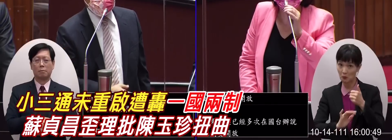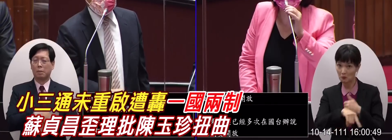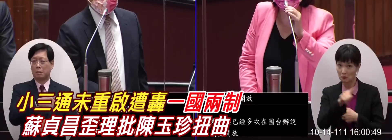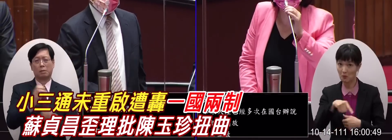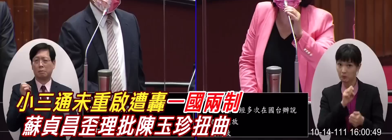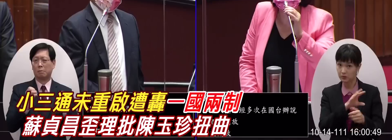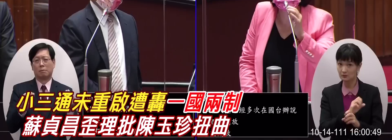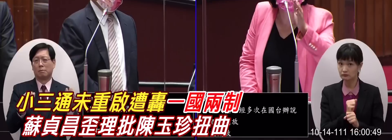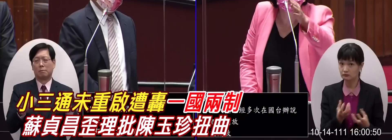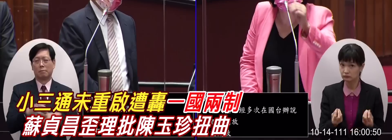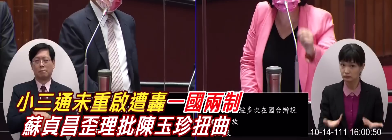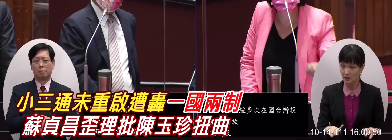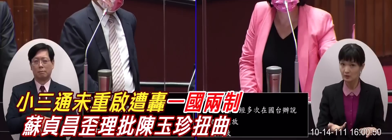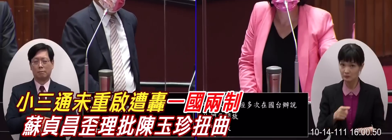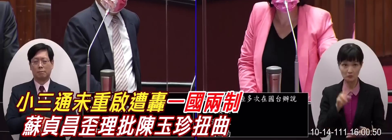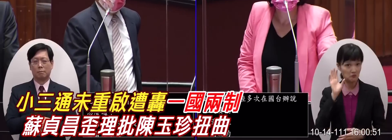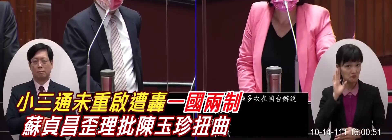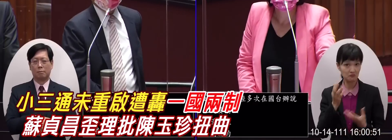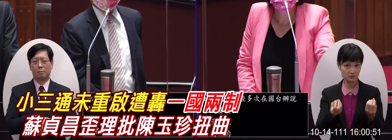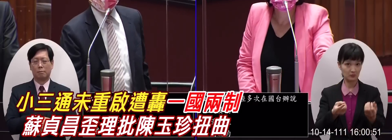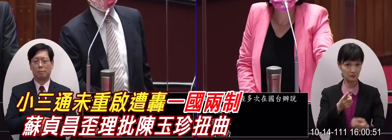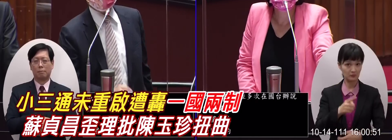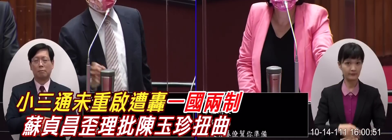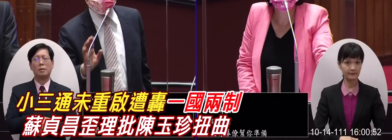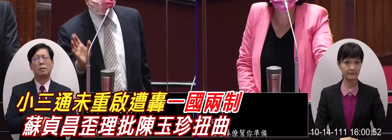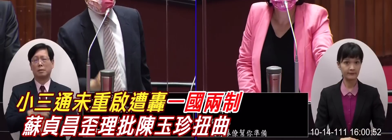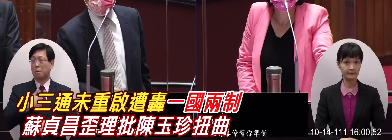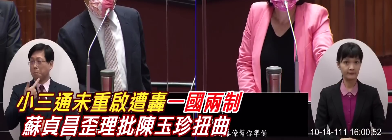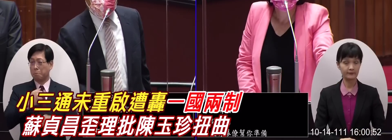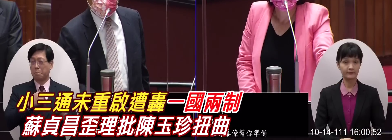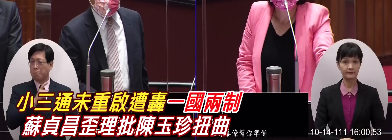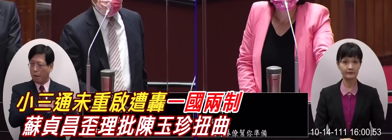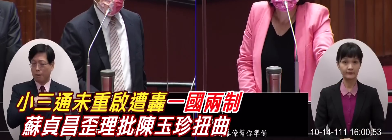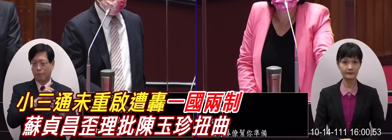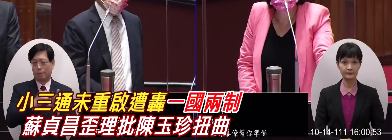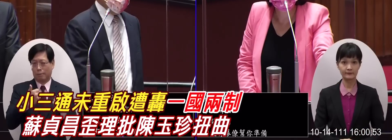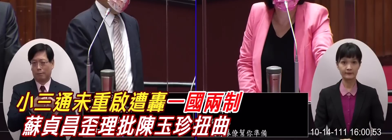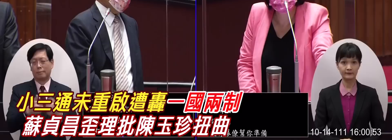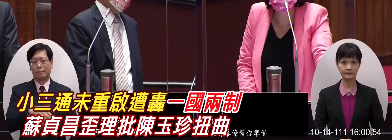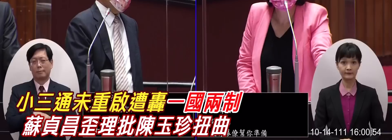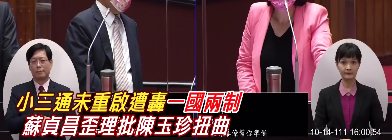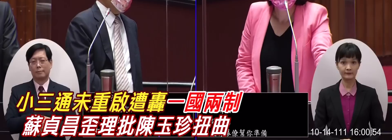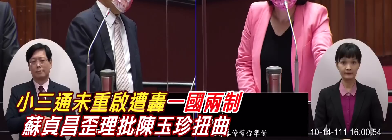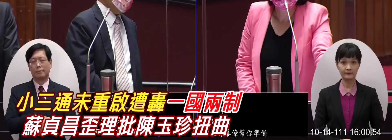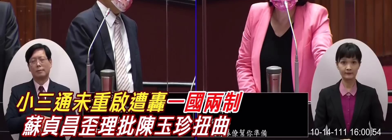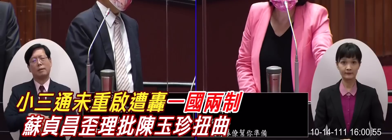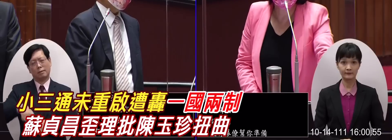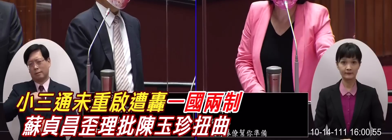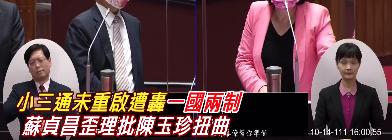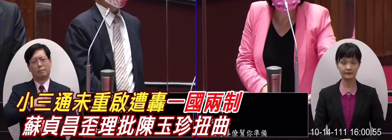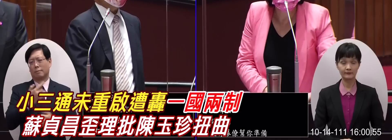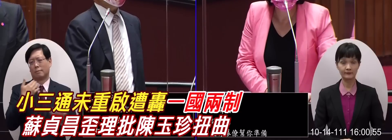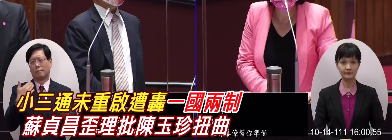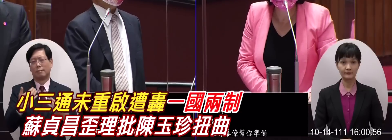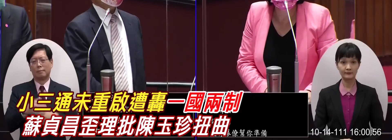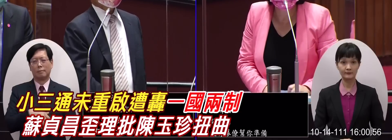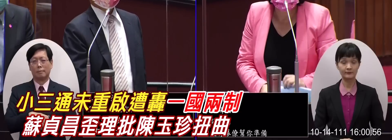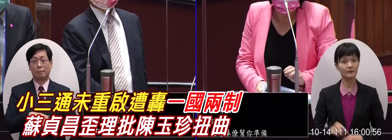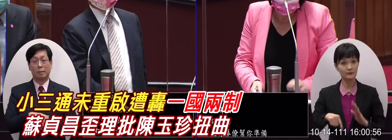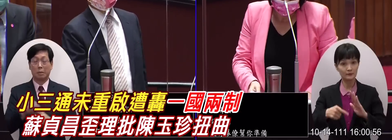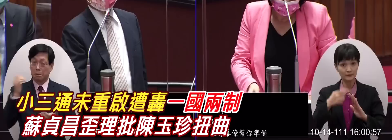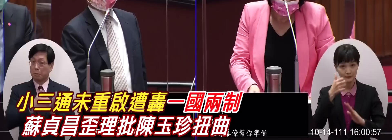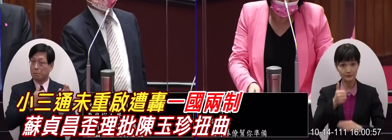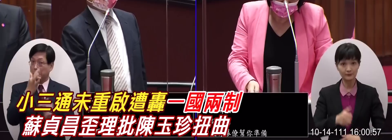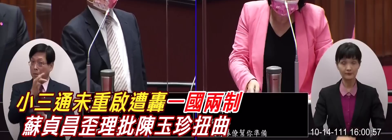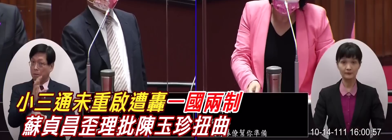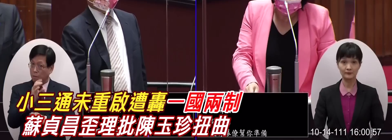机制， 台办的记者会你都没有在听啊。 我们不是听记者会的， 大家都很清楚。 所以来，院长 准备好